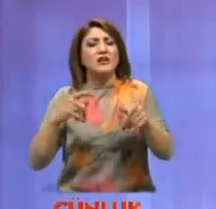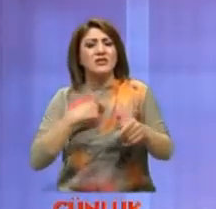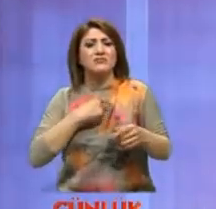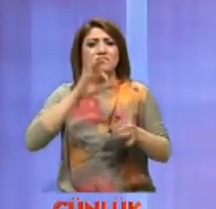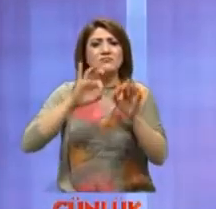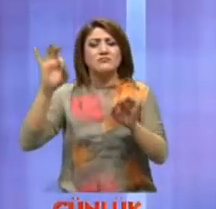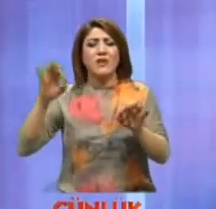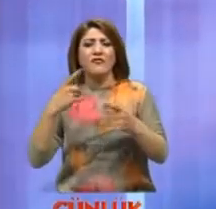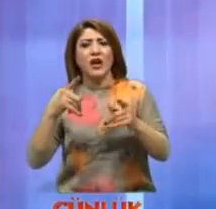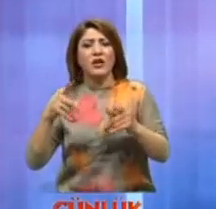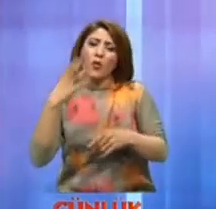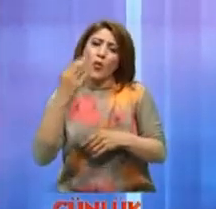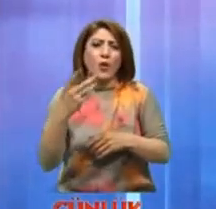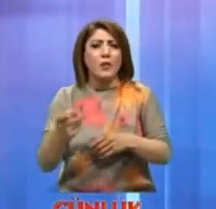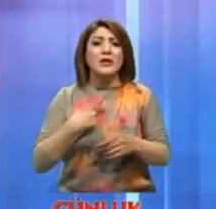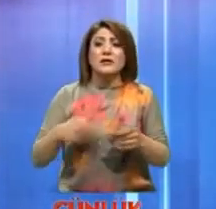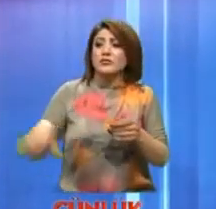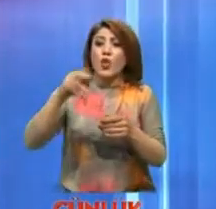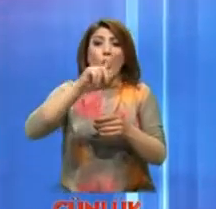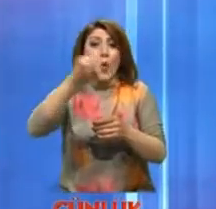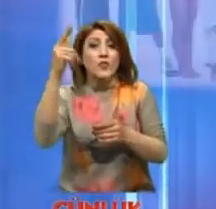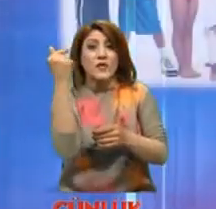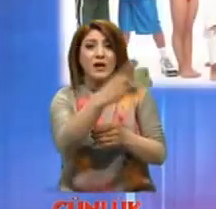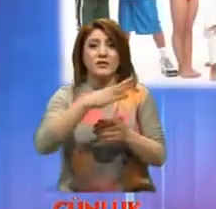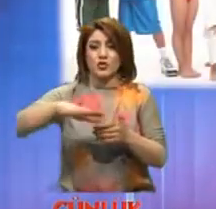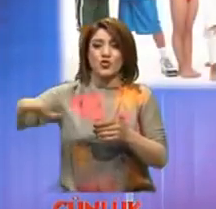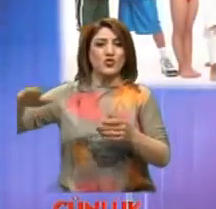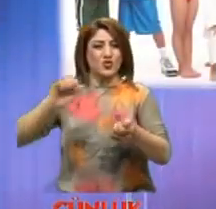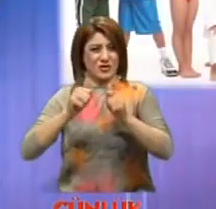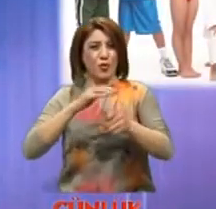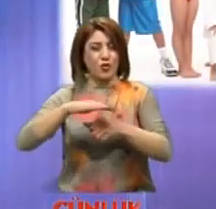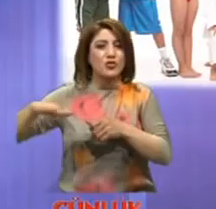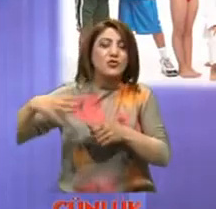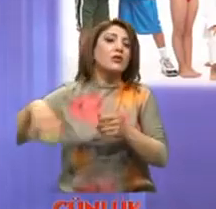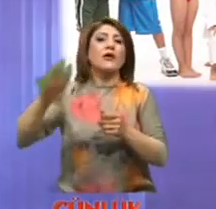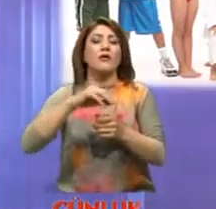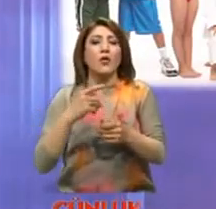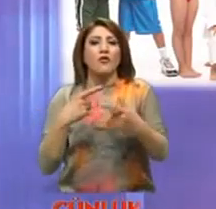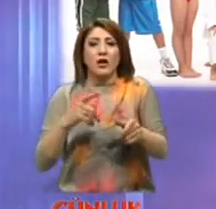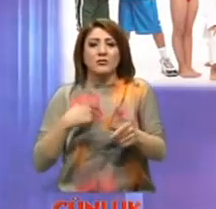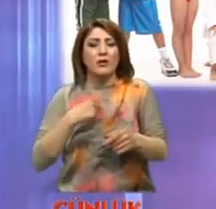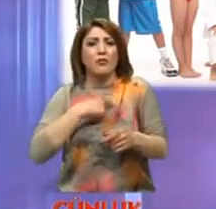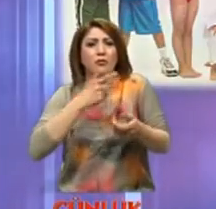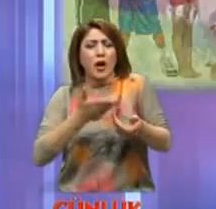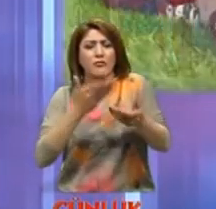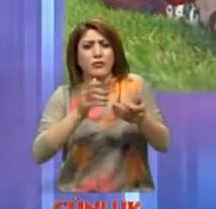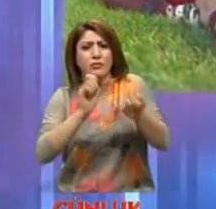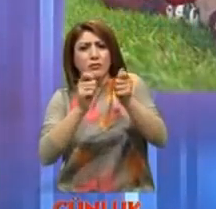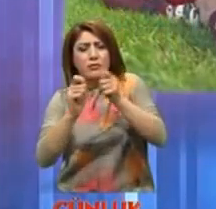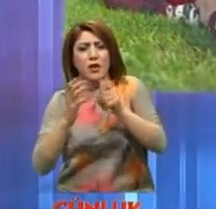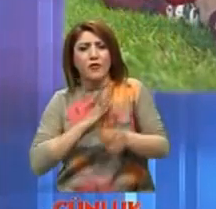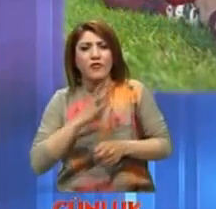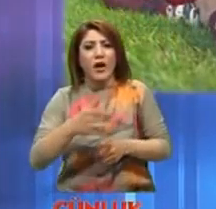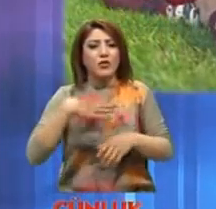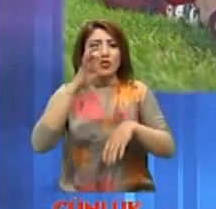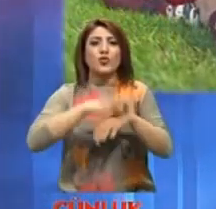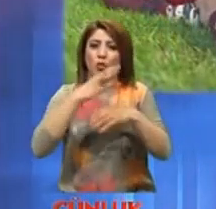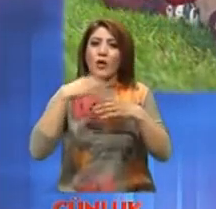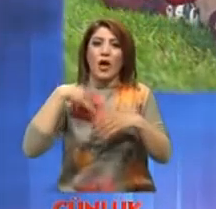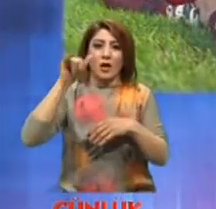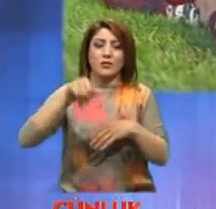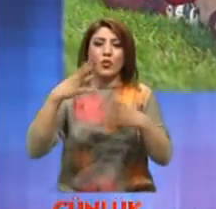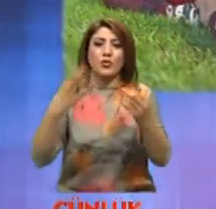ihtimali yüksektir. Neredeyse her 10 sporcu çocuktan birinin EKG'sinde hiçbir önemi olmayan masum değişiklikler vardır. Doktorlar haklı